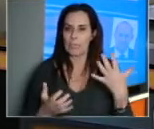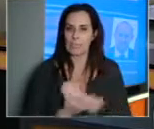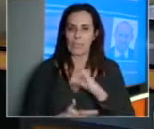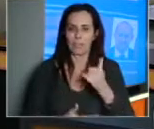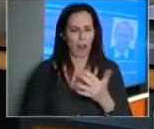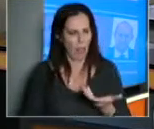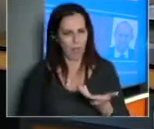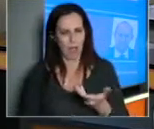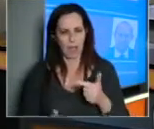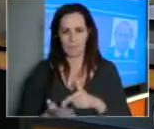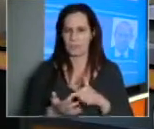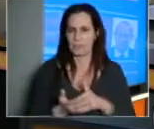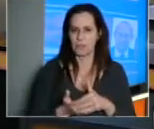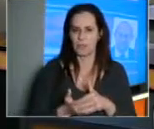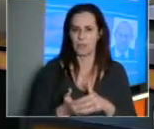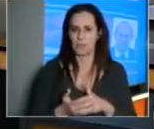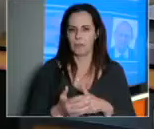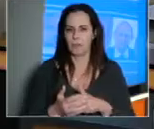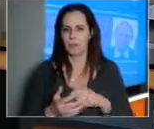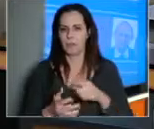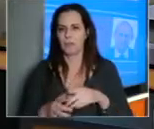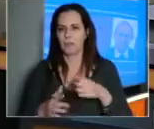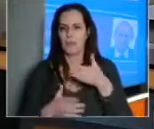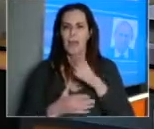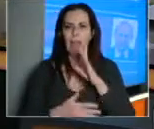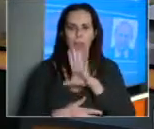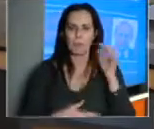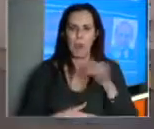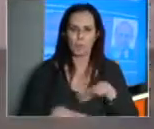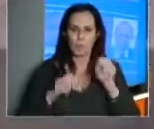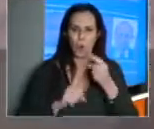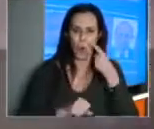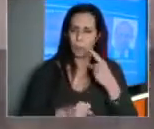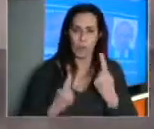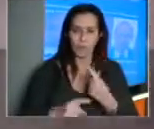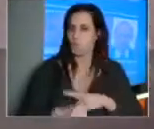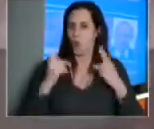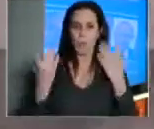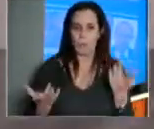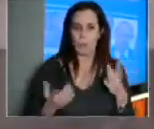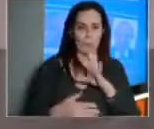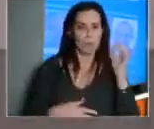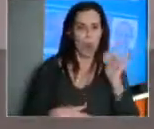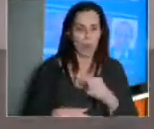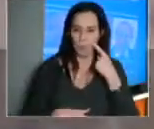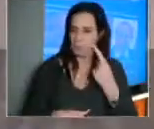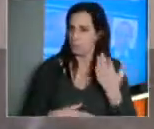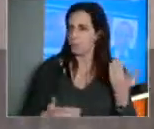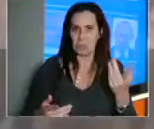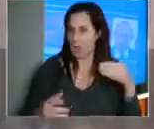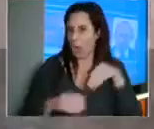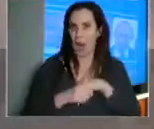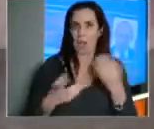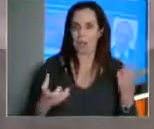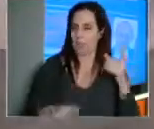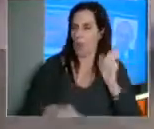הצליח. למה? הסיבה, כי המתנחלים, כי חצי מיליון מתנחלים לא רואים את עצמם כשונים, חצי מיליון מתנחלים רואים את עצמם